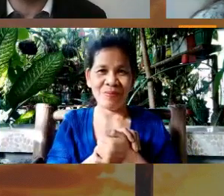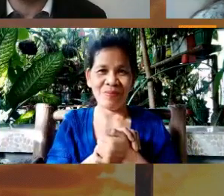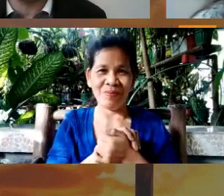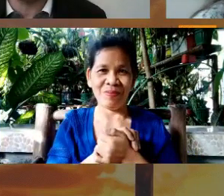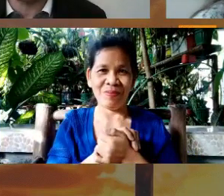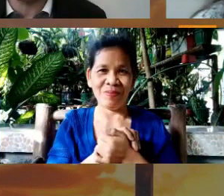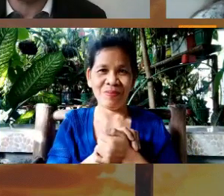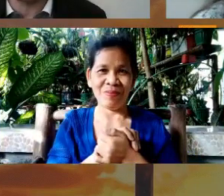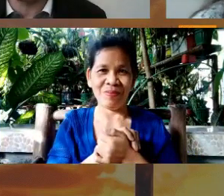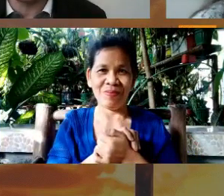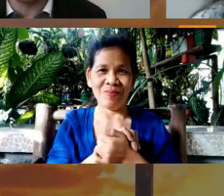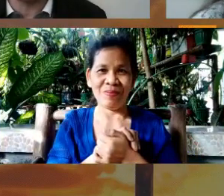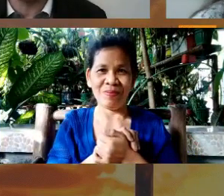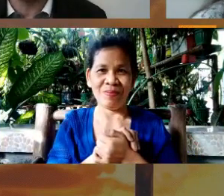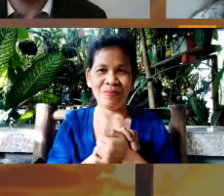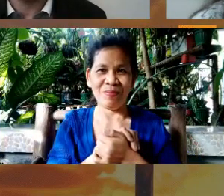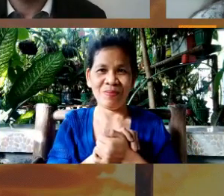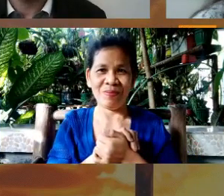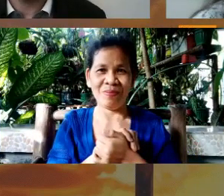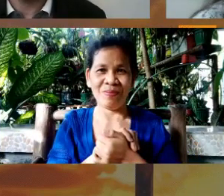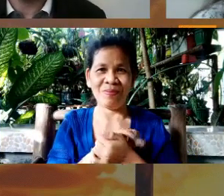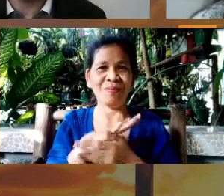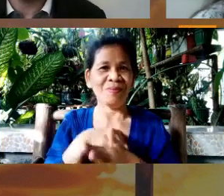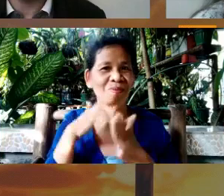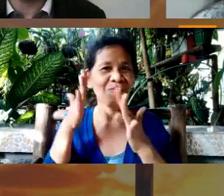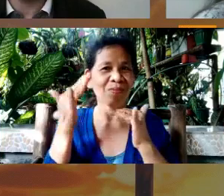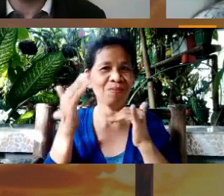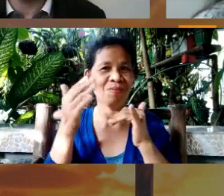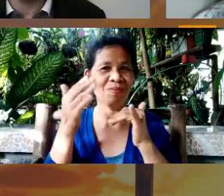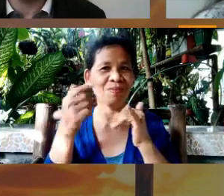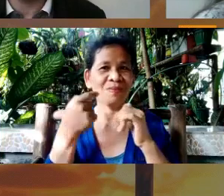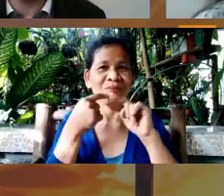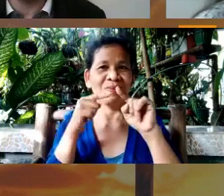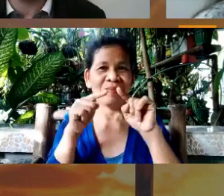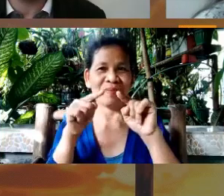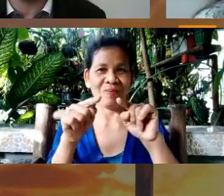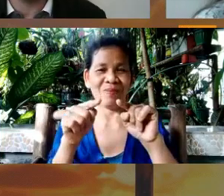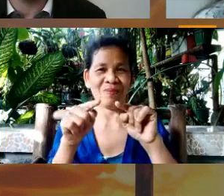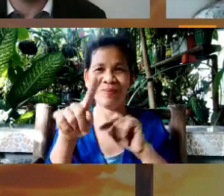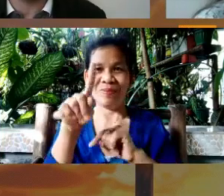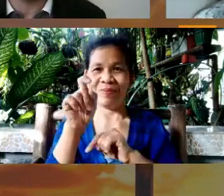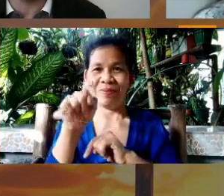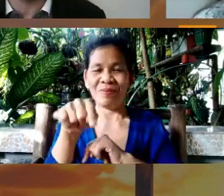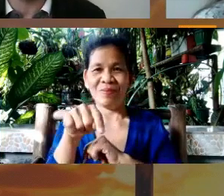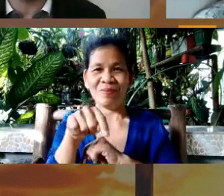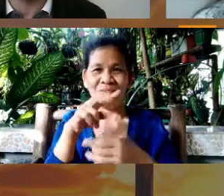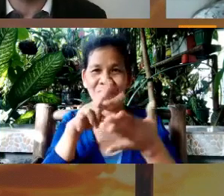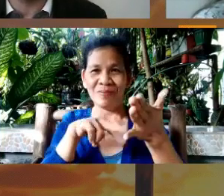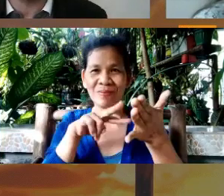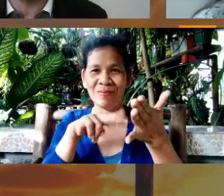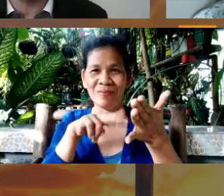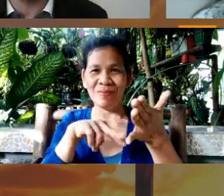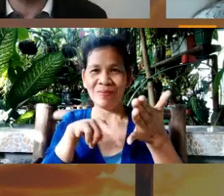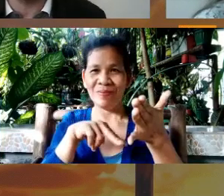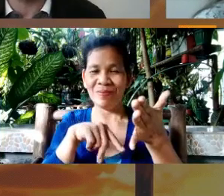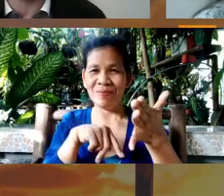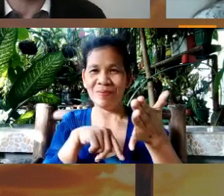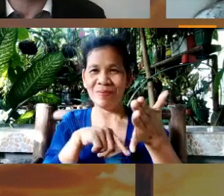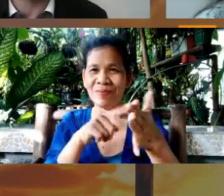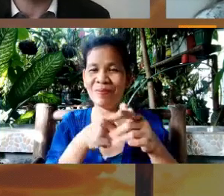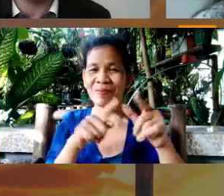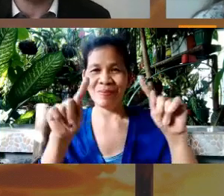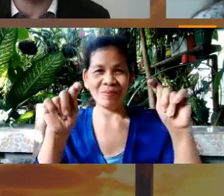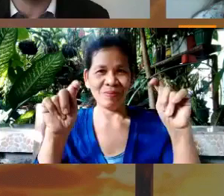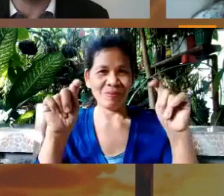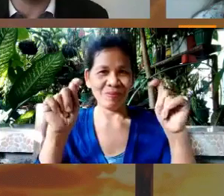nasagot natin yung kanyang katanungan. Naroon po kanina, nababasa ko, ay tinatanong niya kung ano po ang pamagat ng